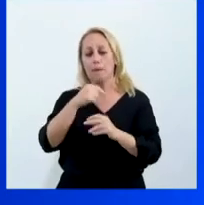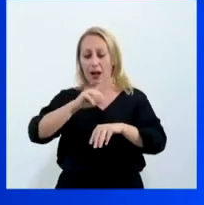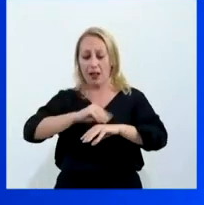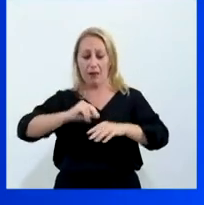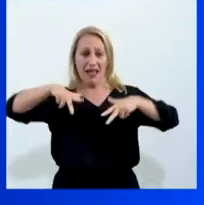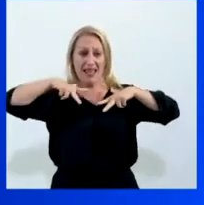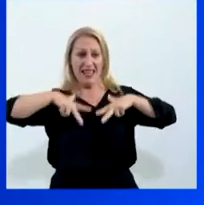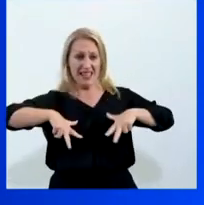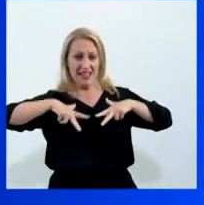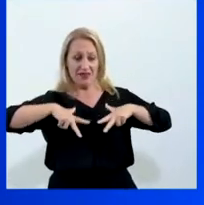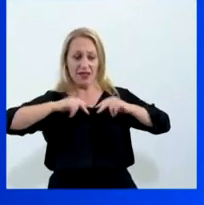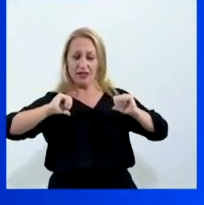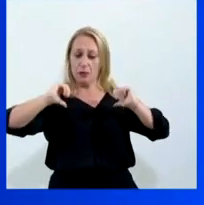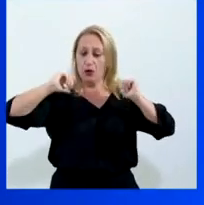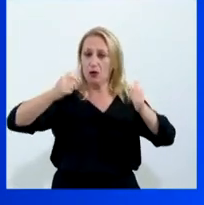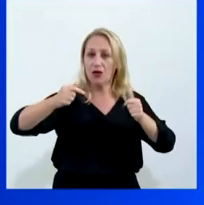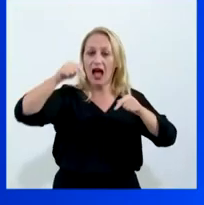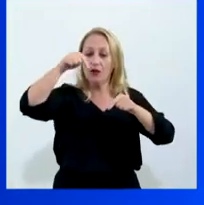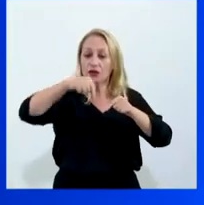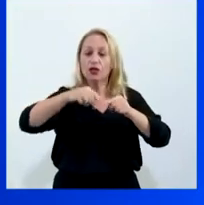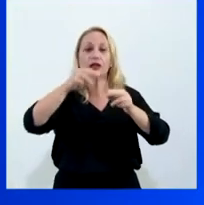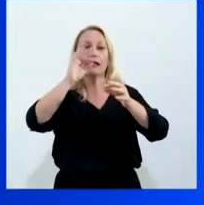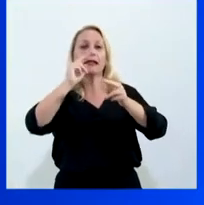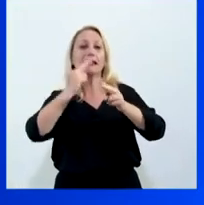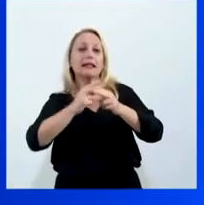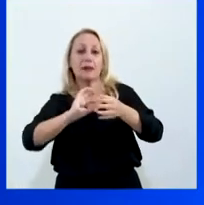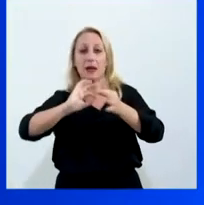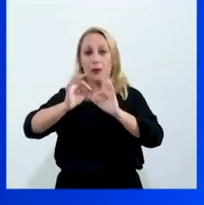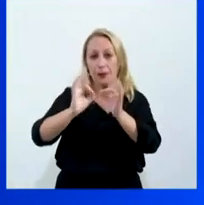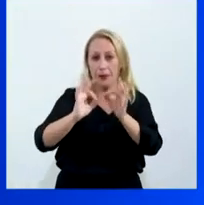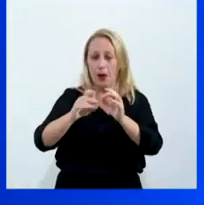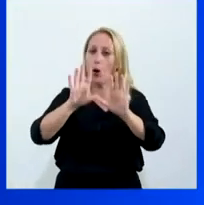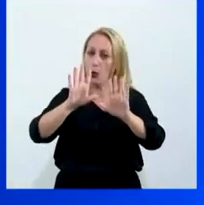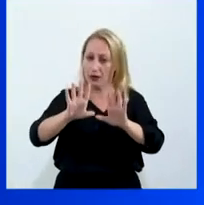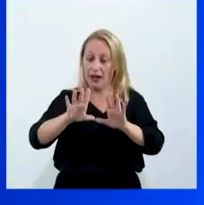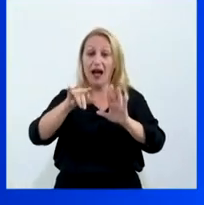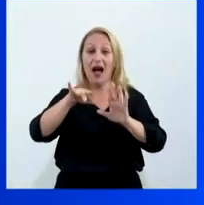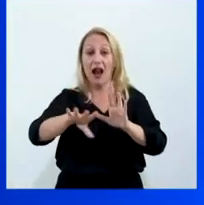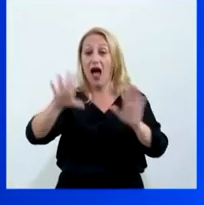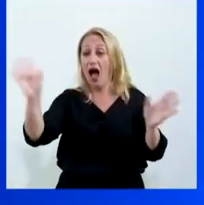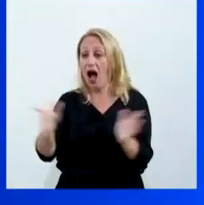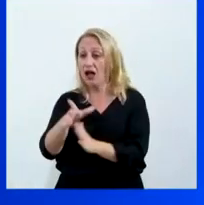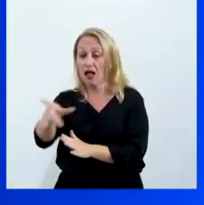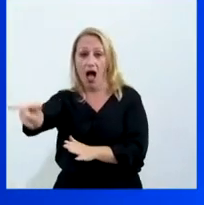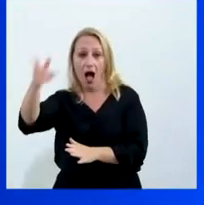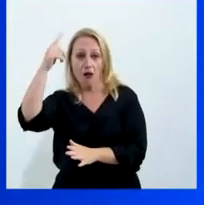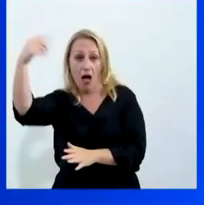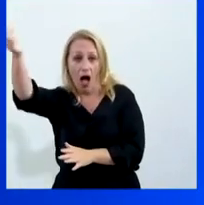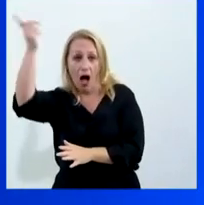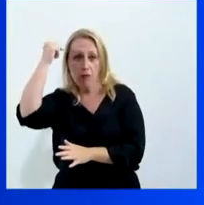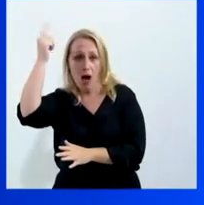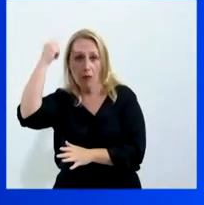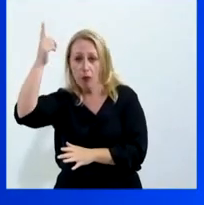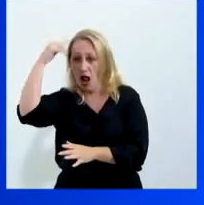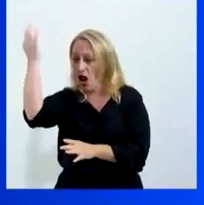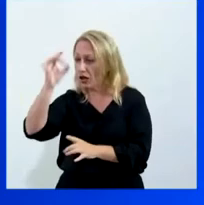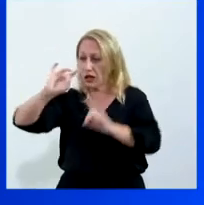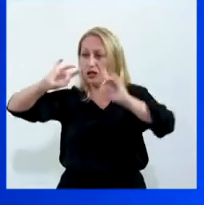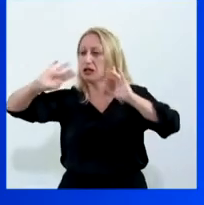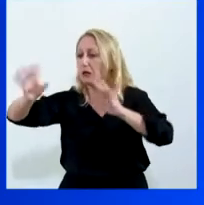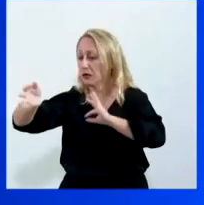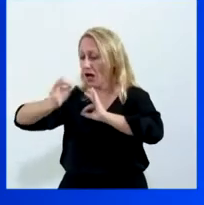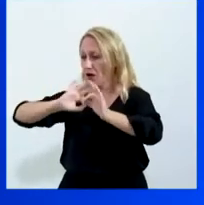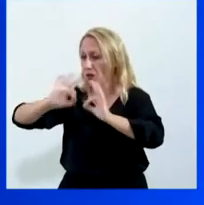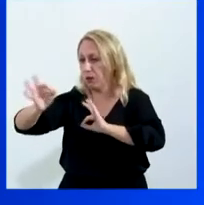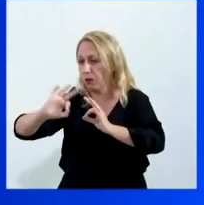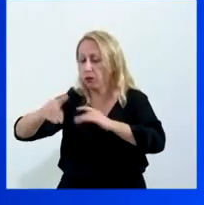οποίες αναλαμβάνουμε. Όμως είναι λίγο δύσκολο να συνομιλώ με το παράλογο. Είναι απολύτως προφανές ότι με ταυτότητα την οποία έχουμε